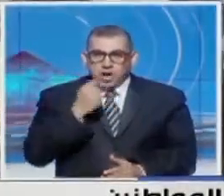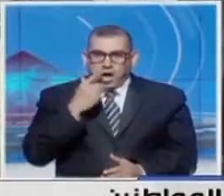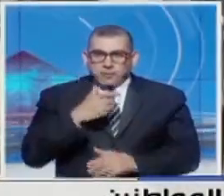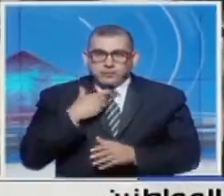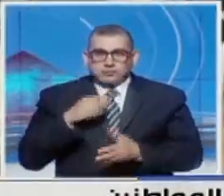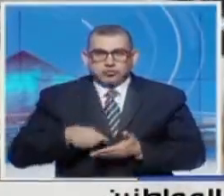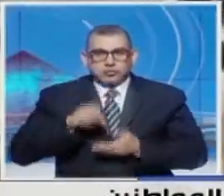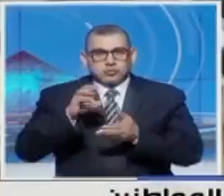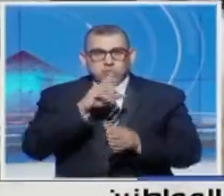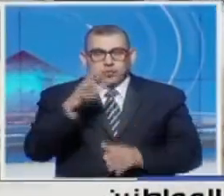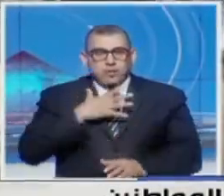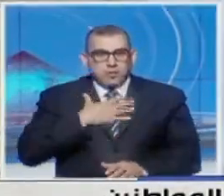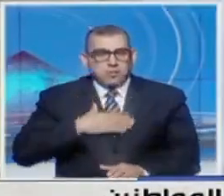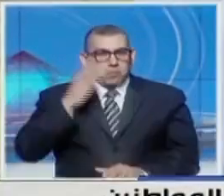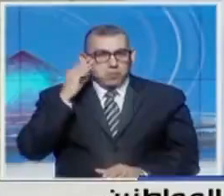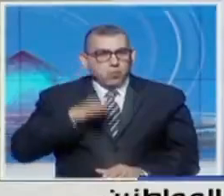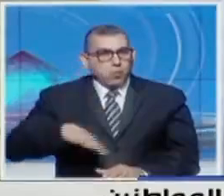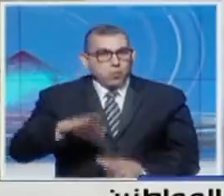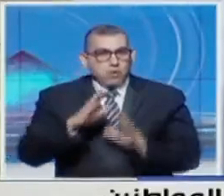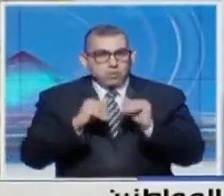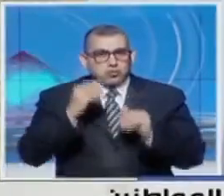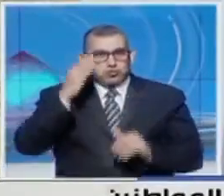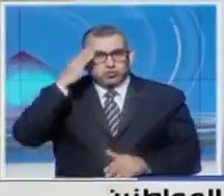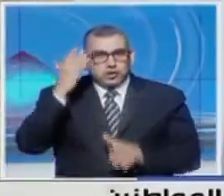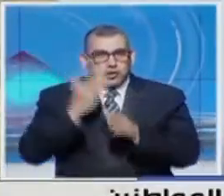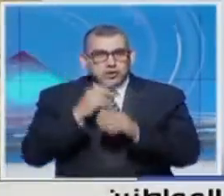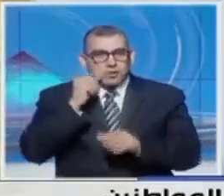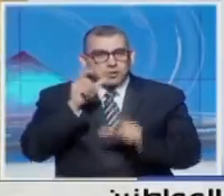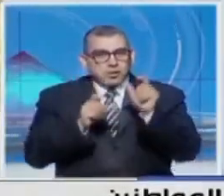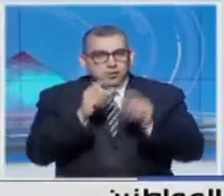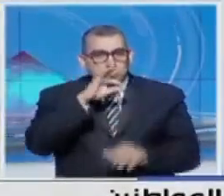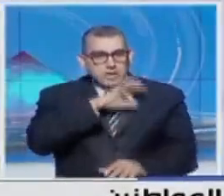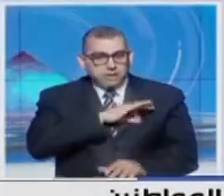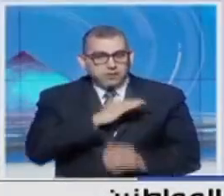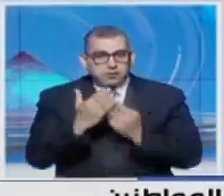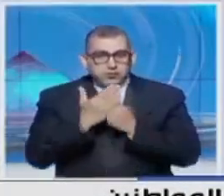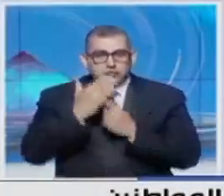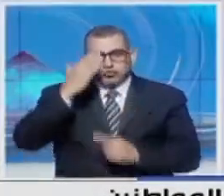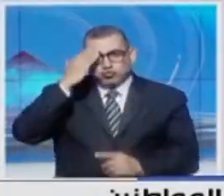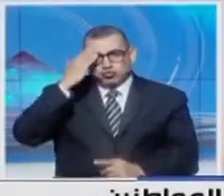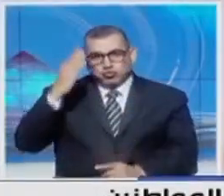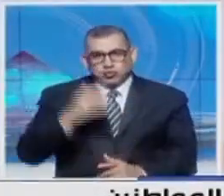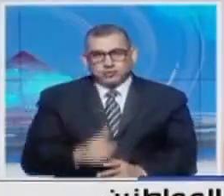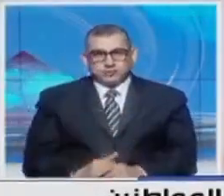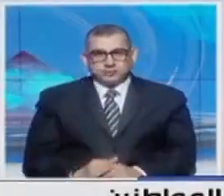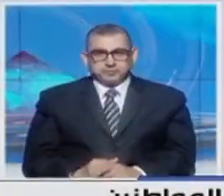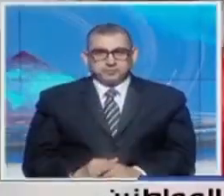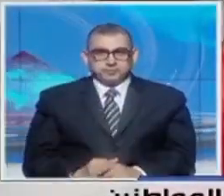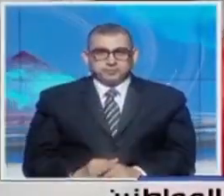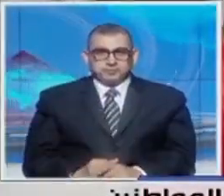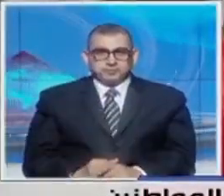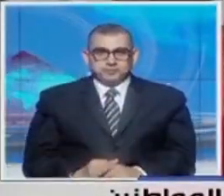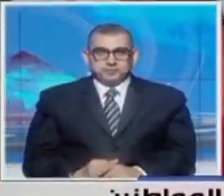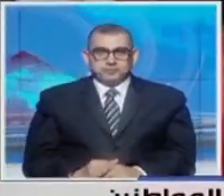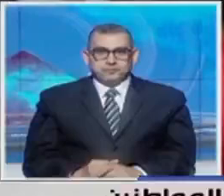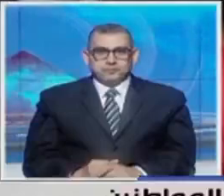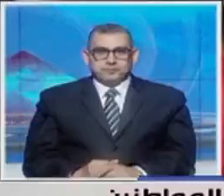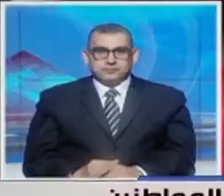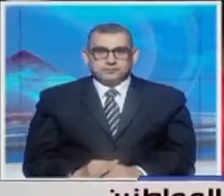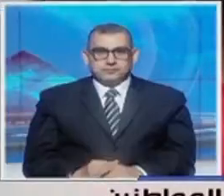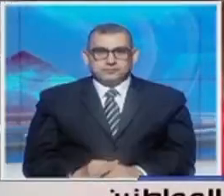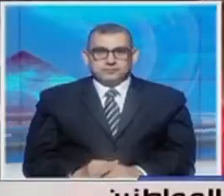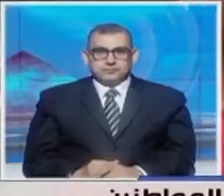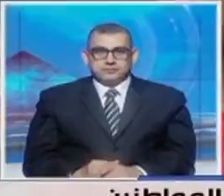وتقدير من مختلف الأسر المصرية بخاصة المستفيدة من هذا الدعم. أنا أدي لك عيني وأدي